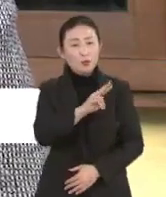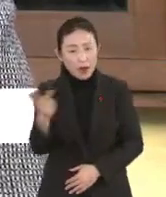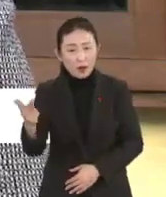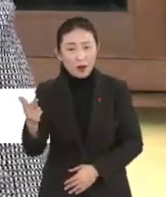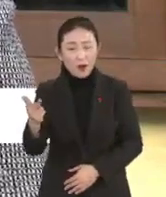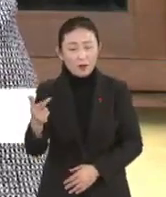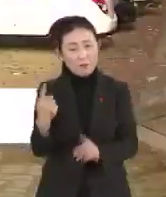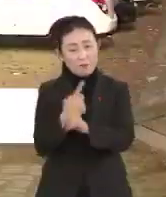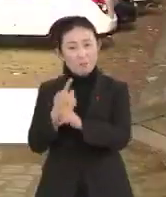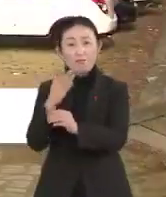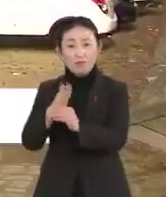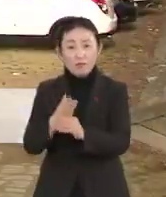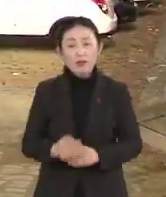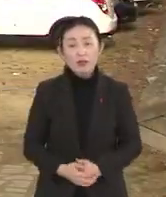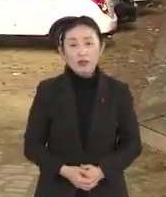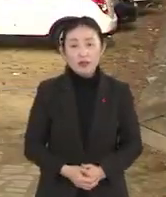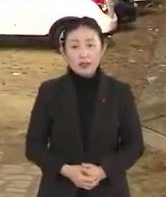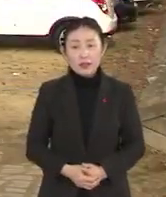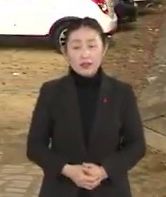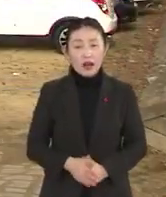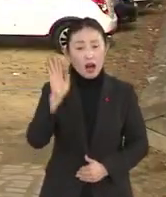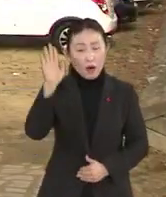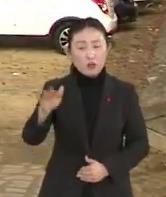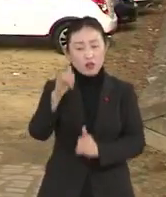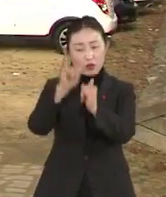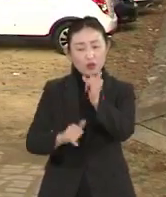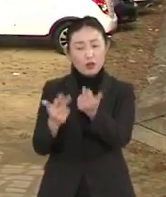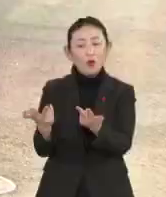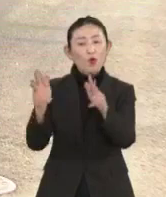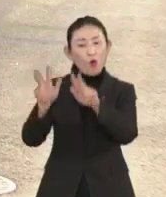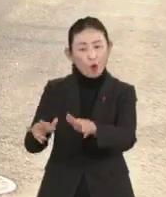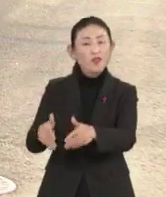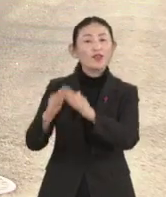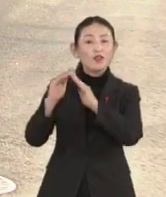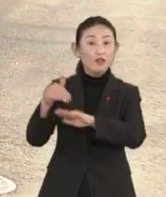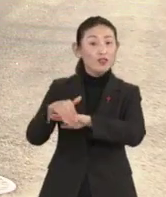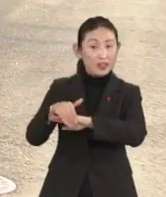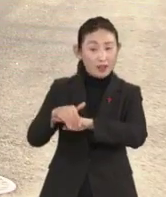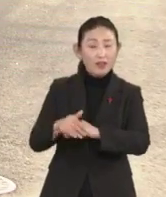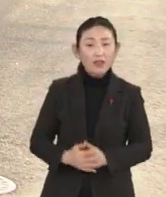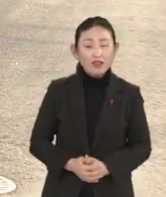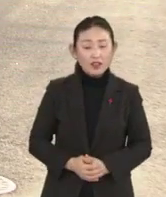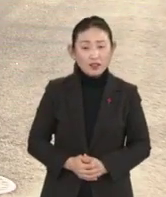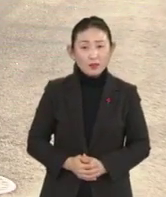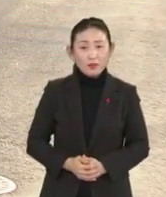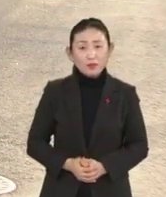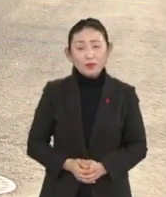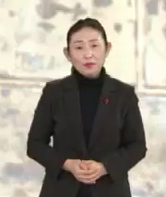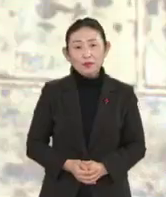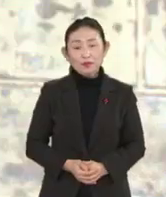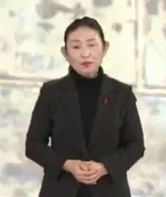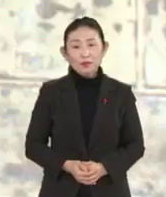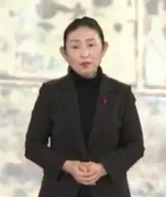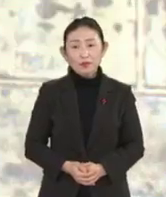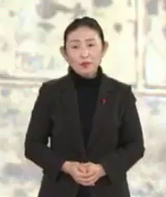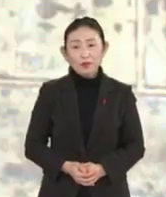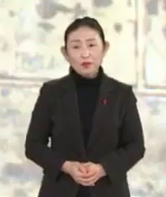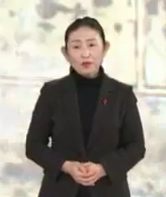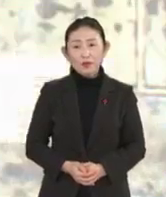가꾸고 있고요 인근에 대단히 역사공원 조성사업까지 예고되면서 근대문화 활용이 기대됩니다